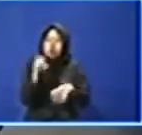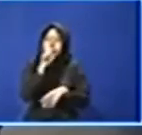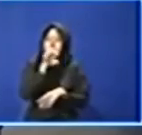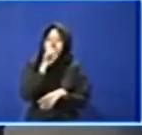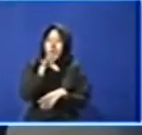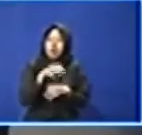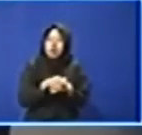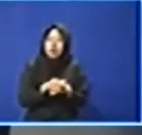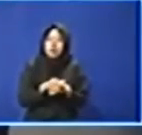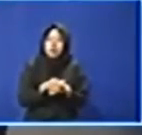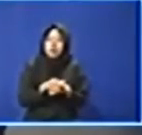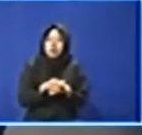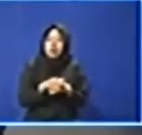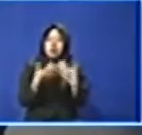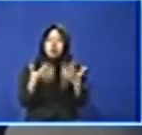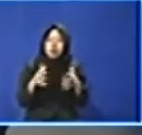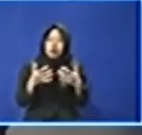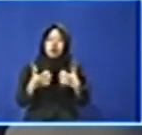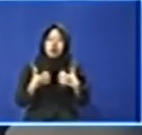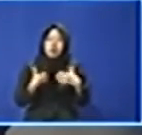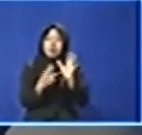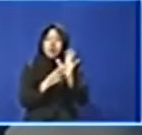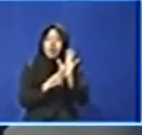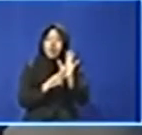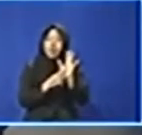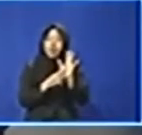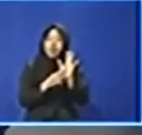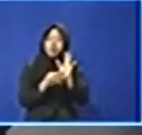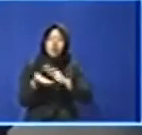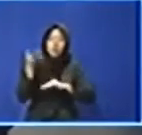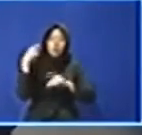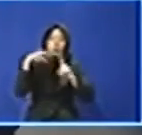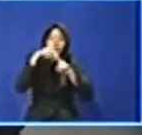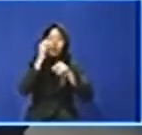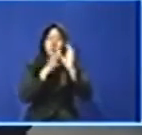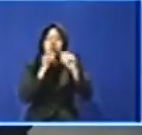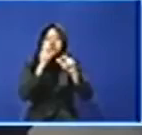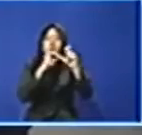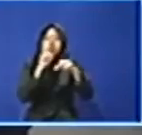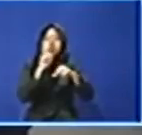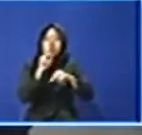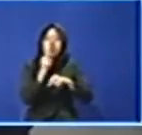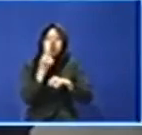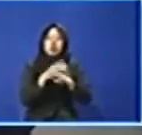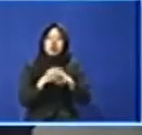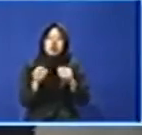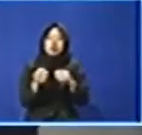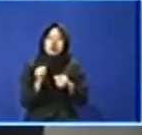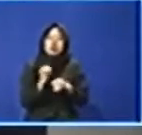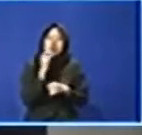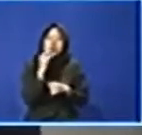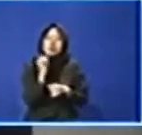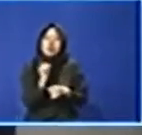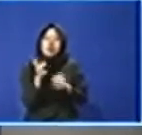pada saat belum menjadi komisi 1 seperti ruang Hemodialisa sekarang ini sudah dalam proses untuk